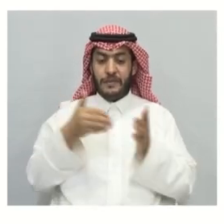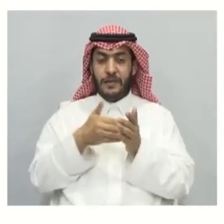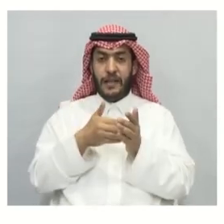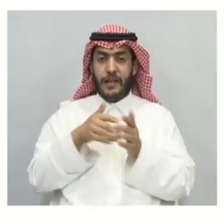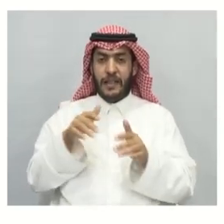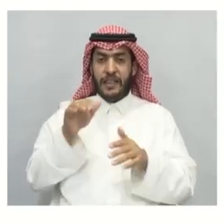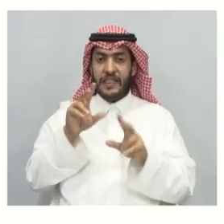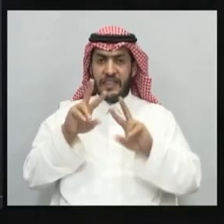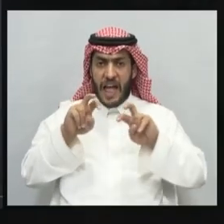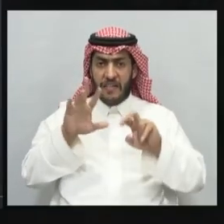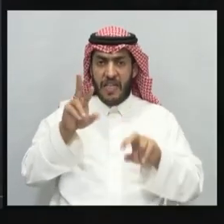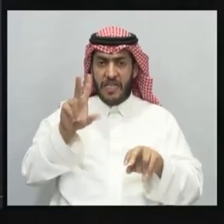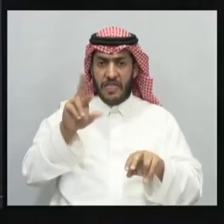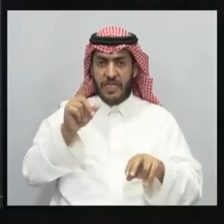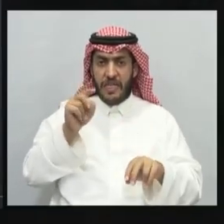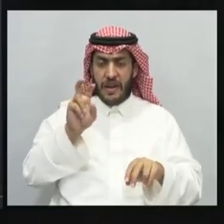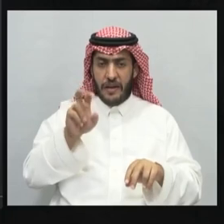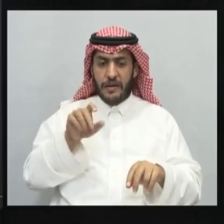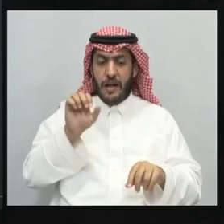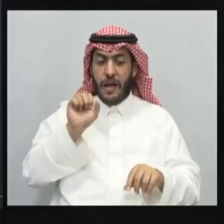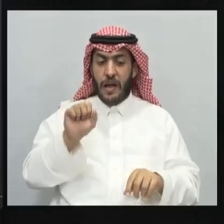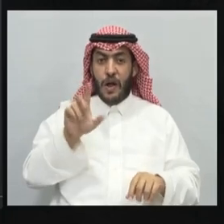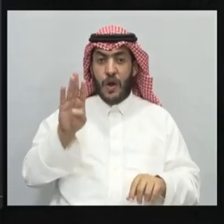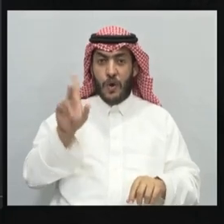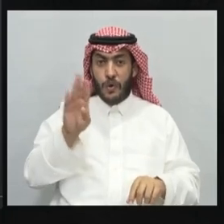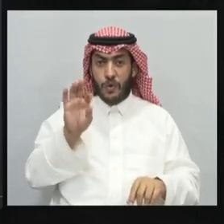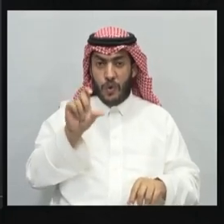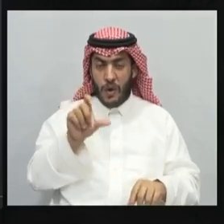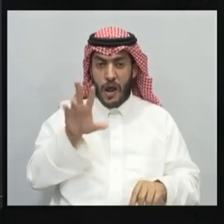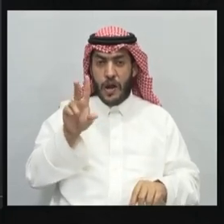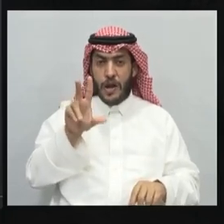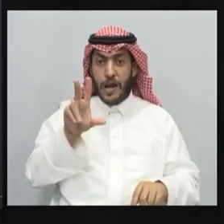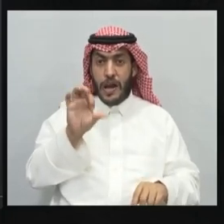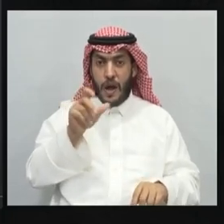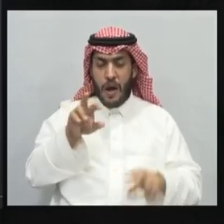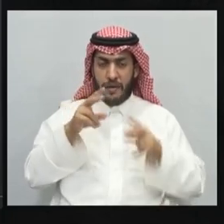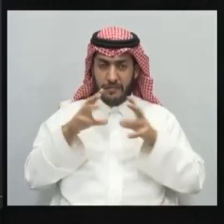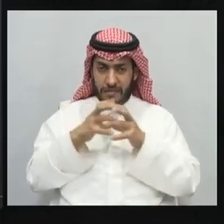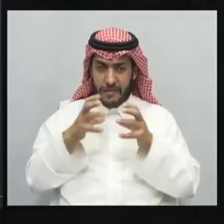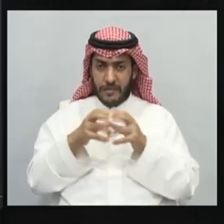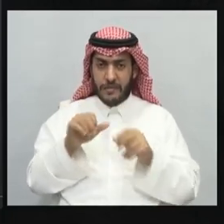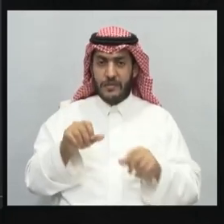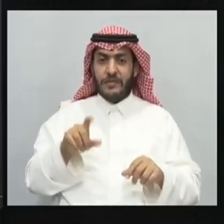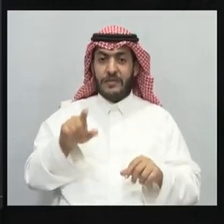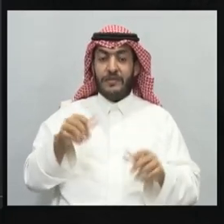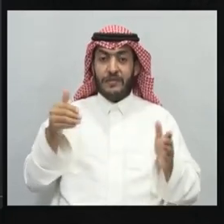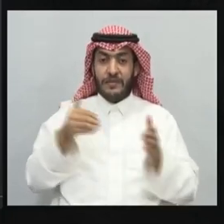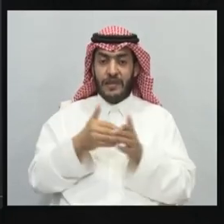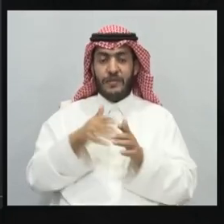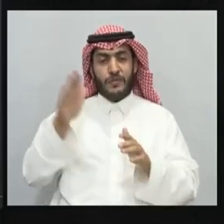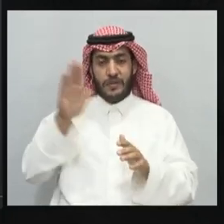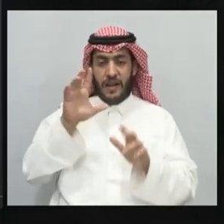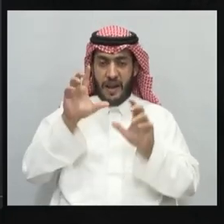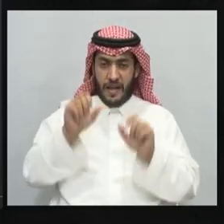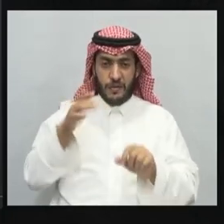من درس تعريف الذره اللي هو الالكترون والنواه بشكل كامل الى هنا استودعكم